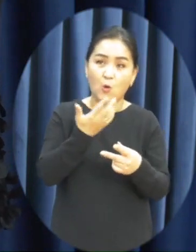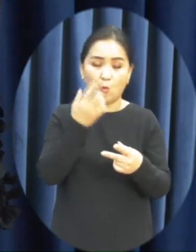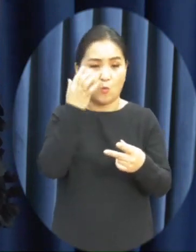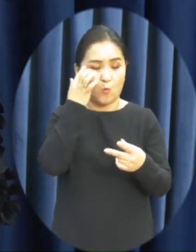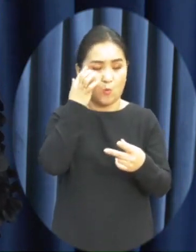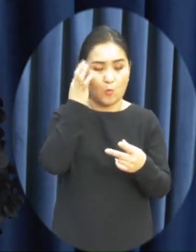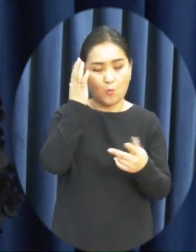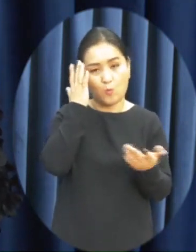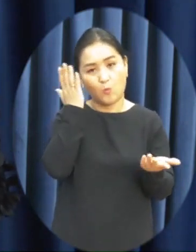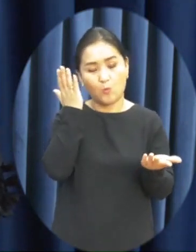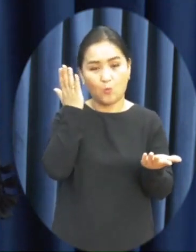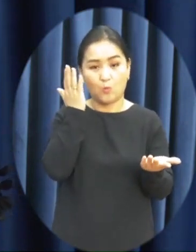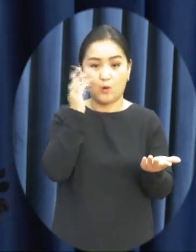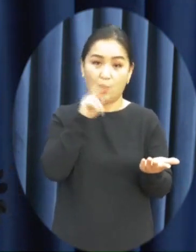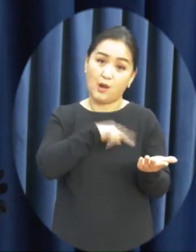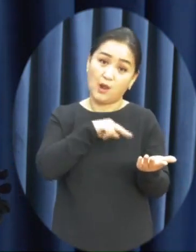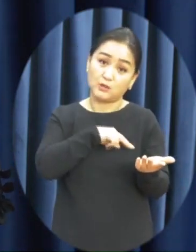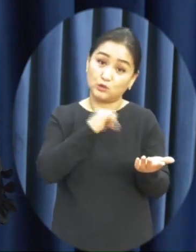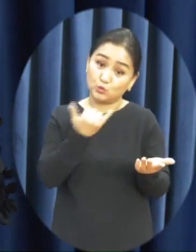ཚནས